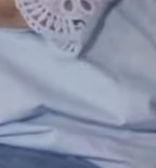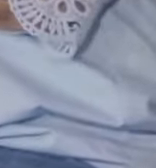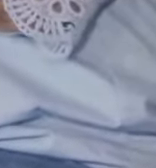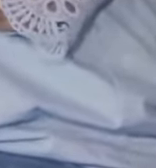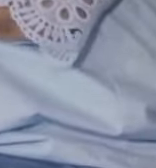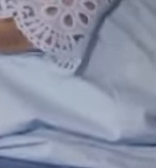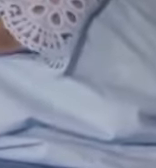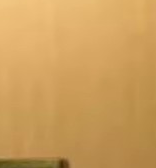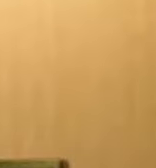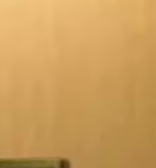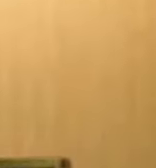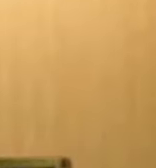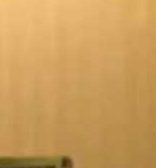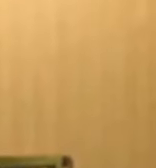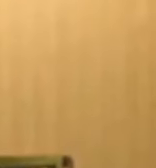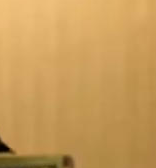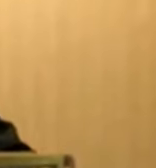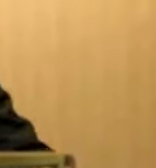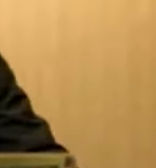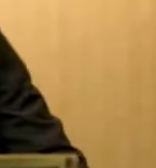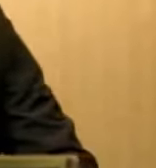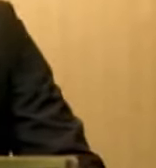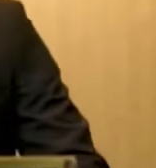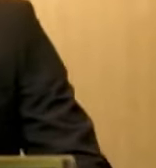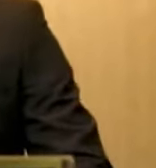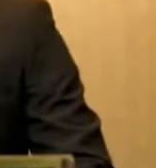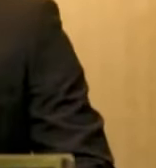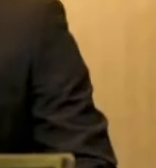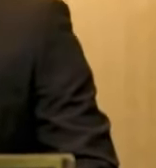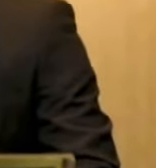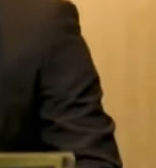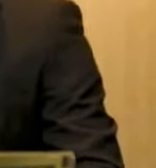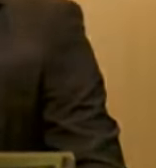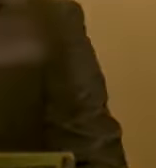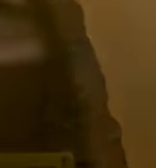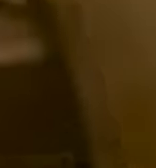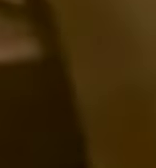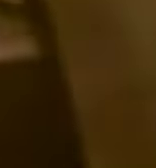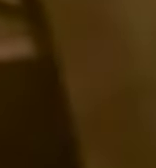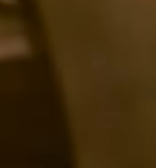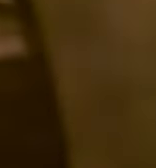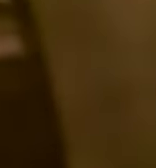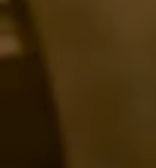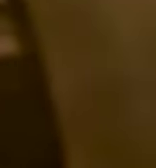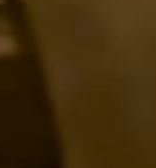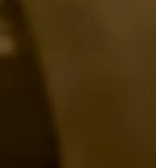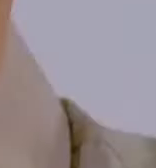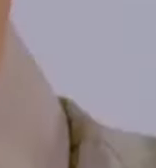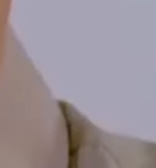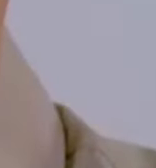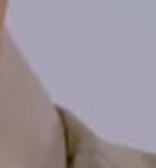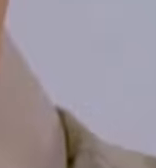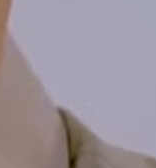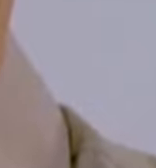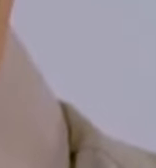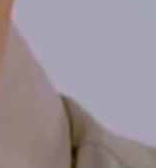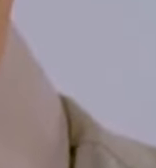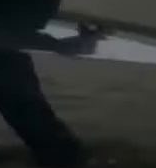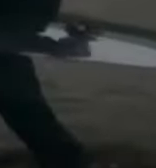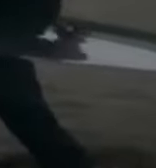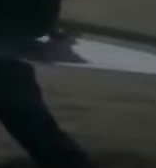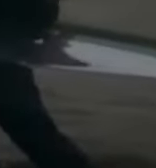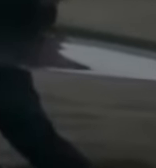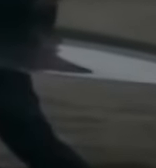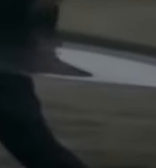tayo magkakasubukan. Matagal tayong hindi nakita. Malaki ang pagkukulang ko bilang ama. Ngayon nandito na ako.